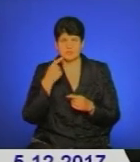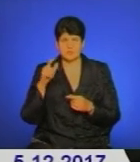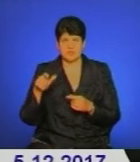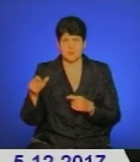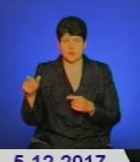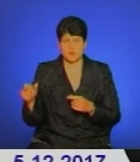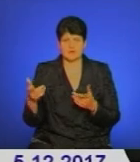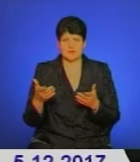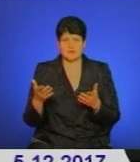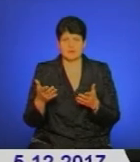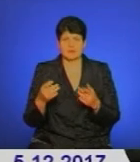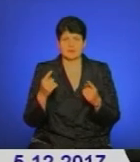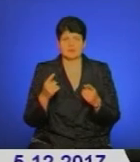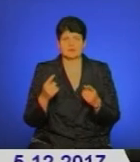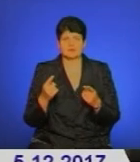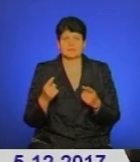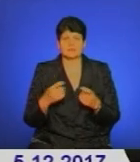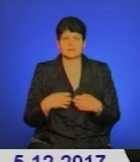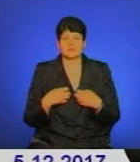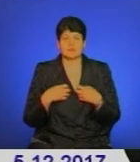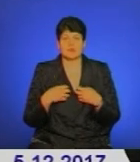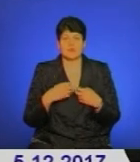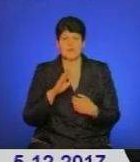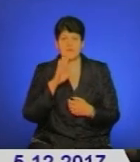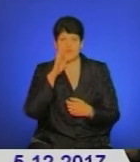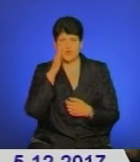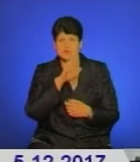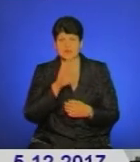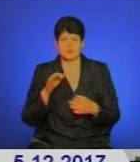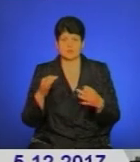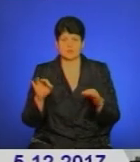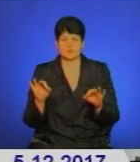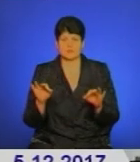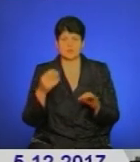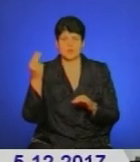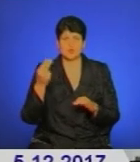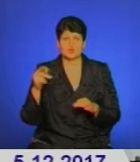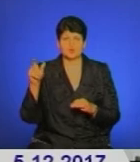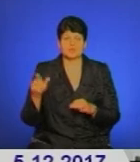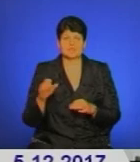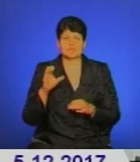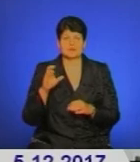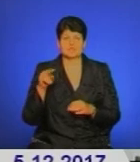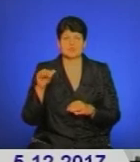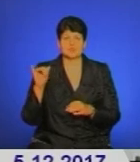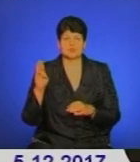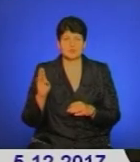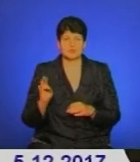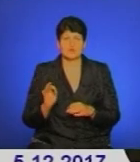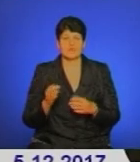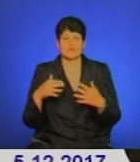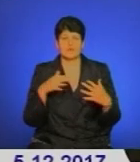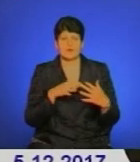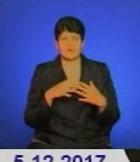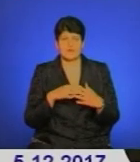які такого страшного ворога не пустили. Художник Сергій Пущенко і сам воював на фронті, а у період